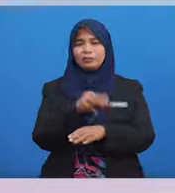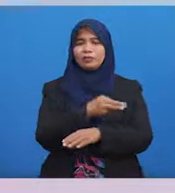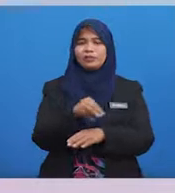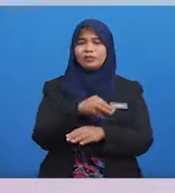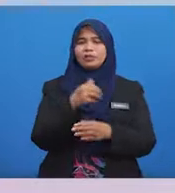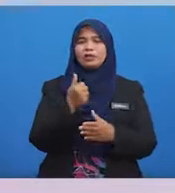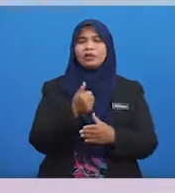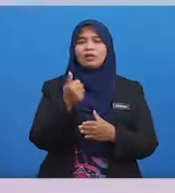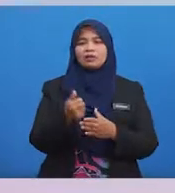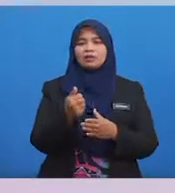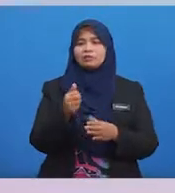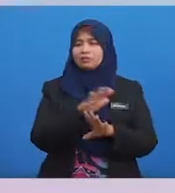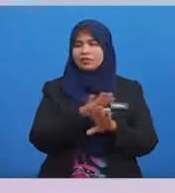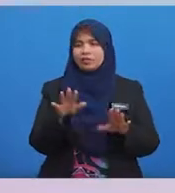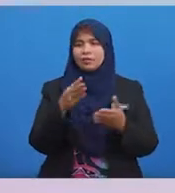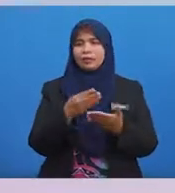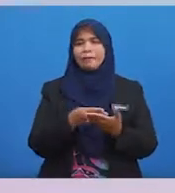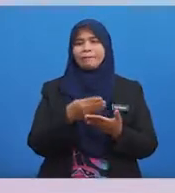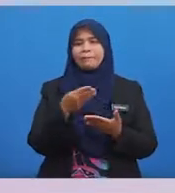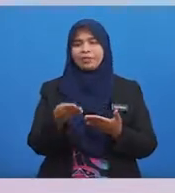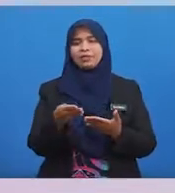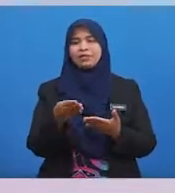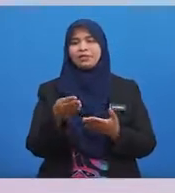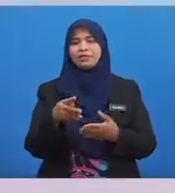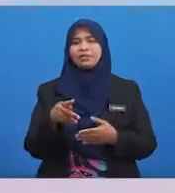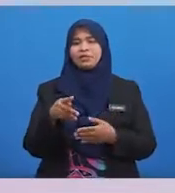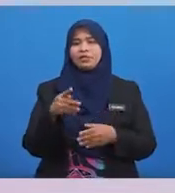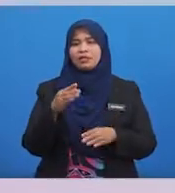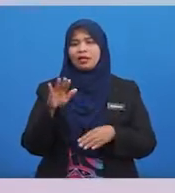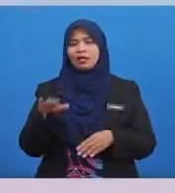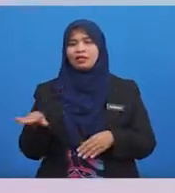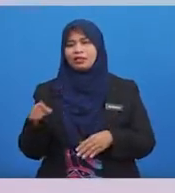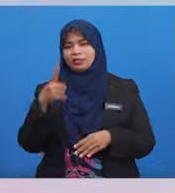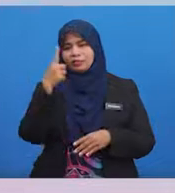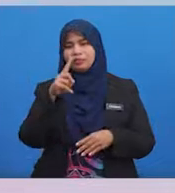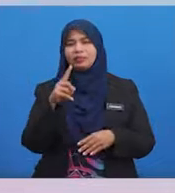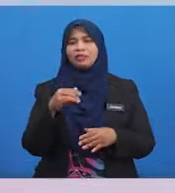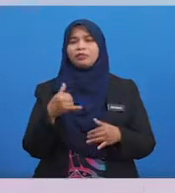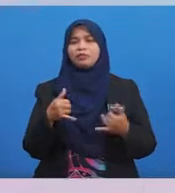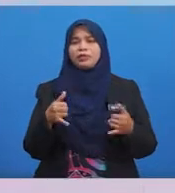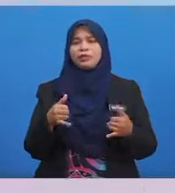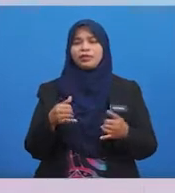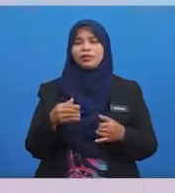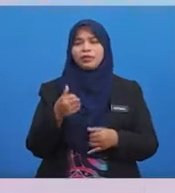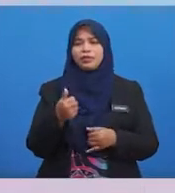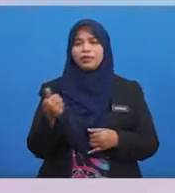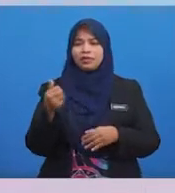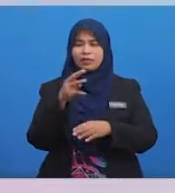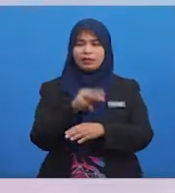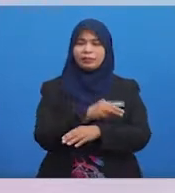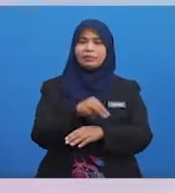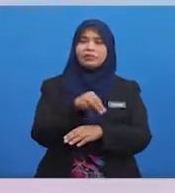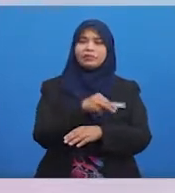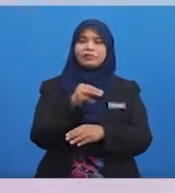tidak memberi peluang kepada adik untuk bermain alat musik pikir dan